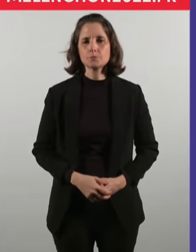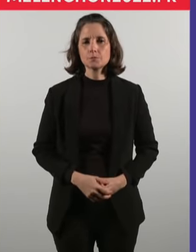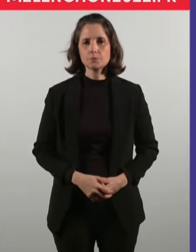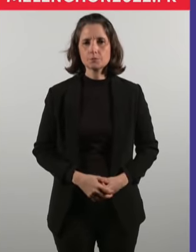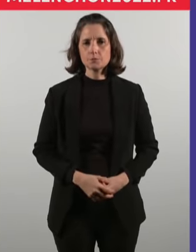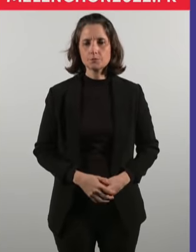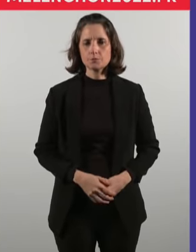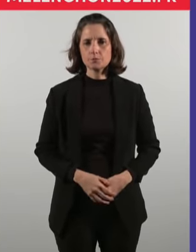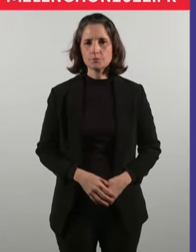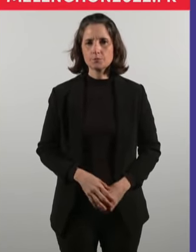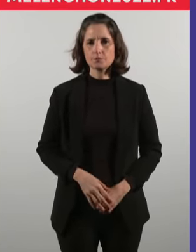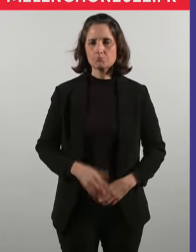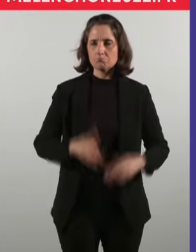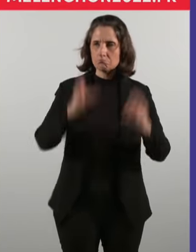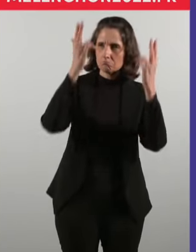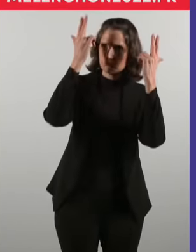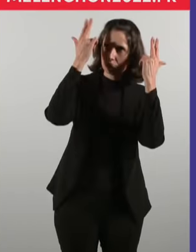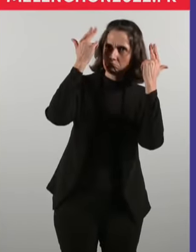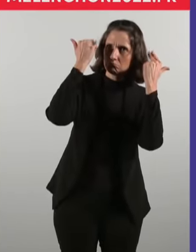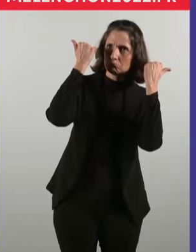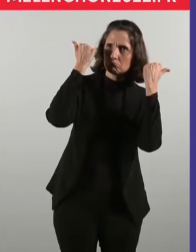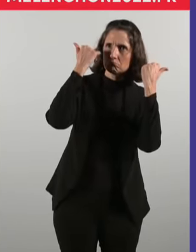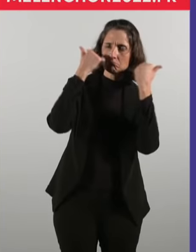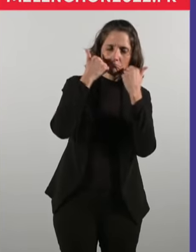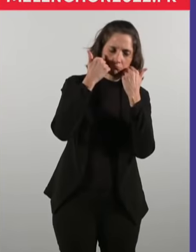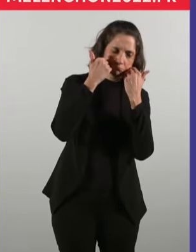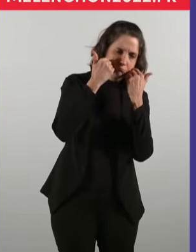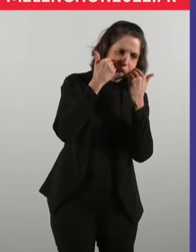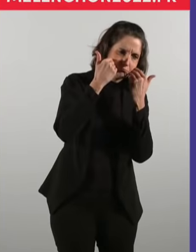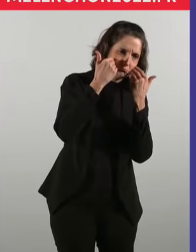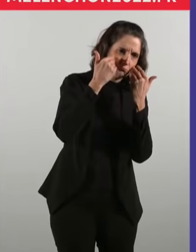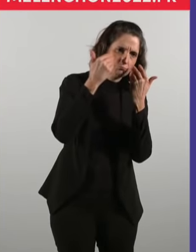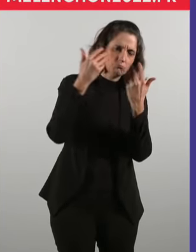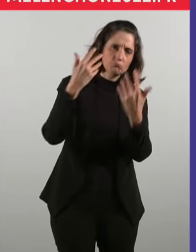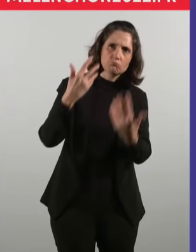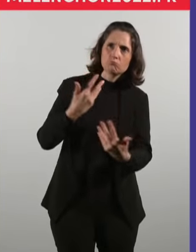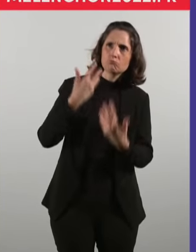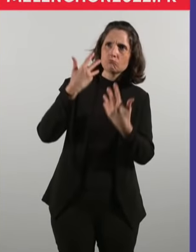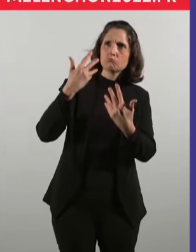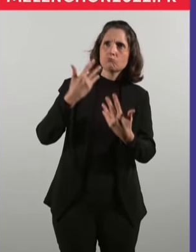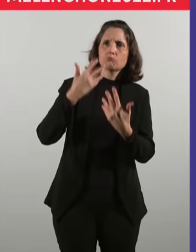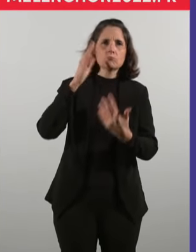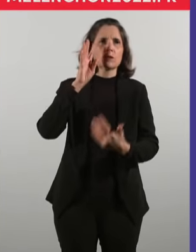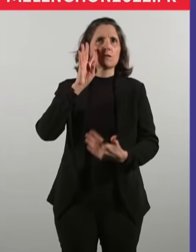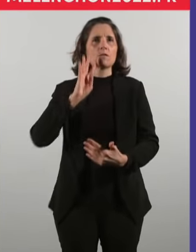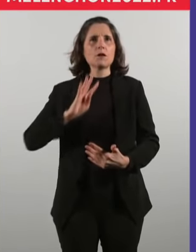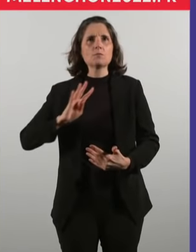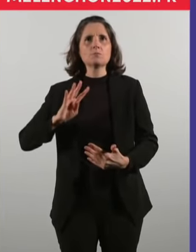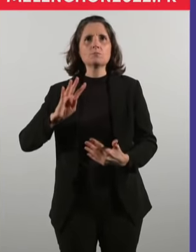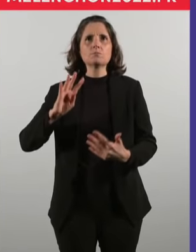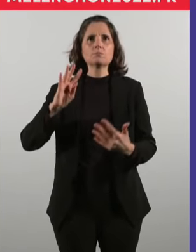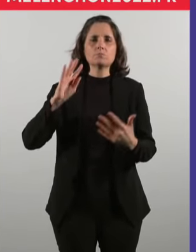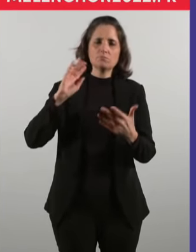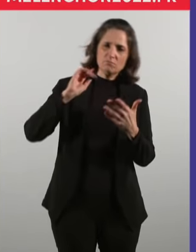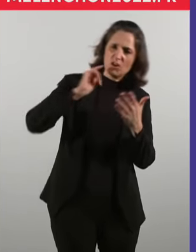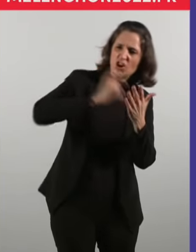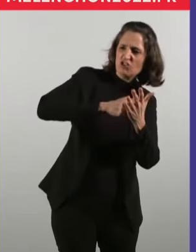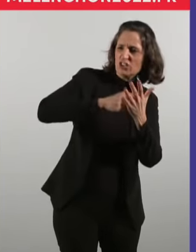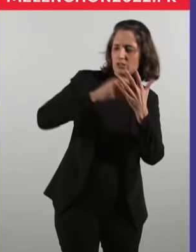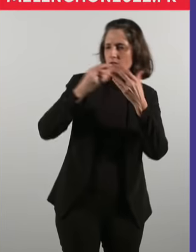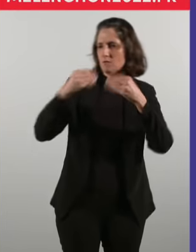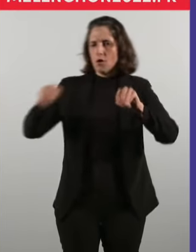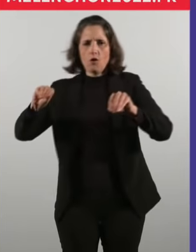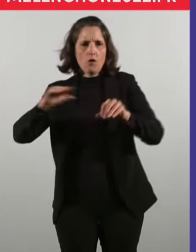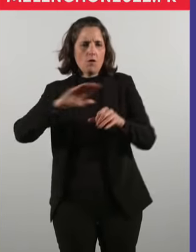Asservies, humiliées, les femmes, achetées, vendues, violées.